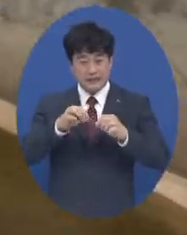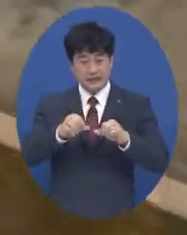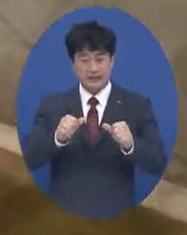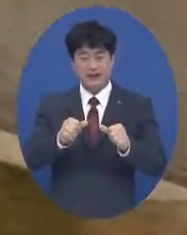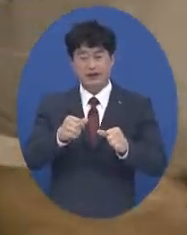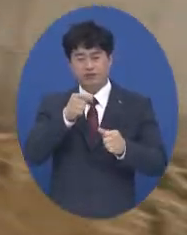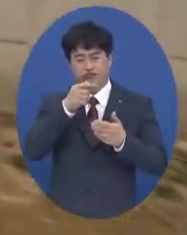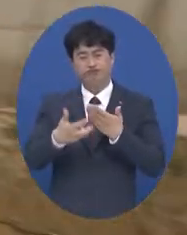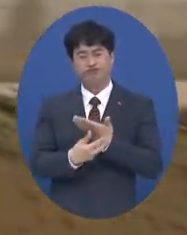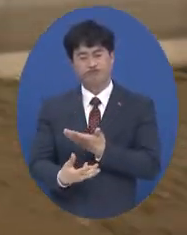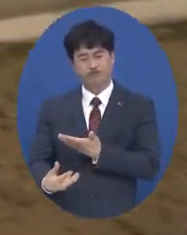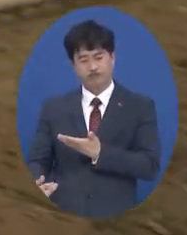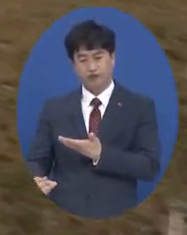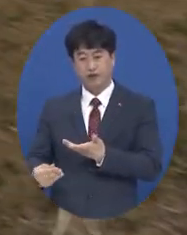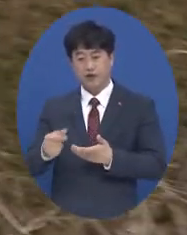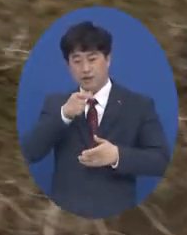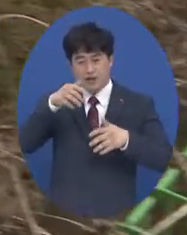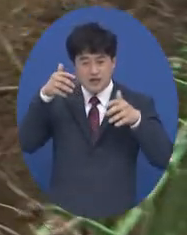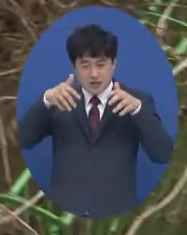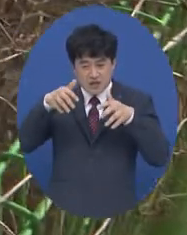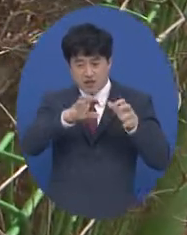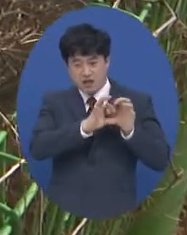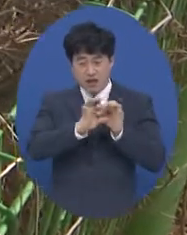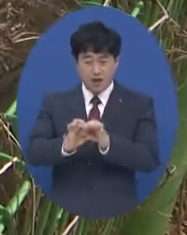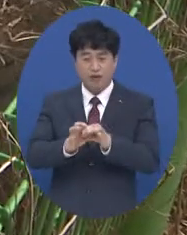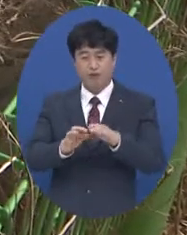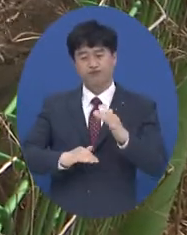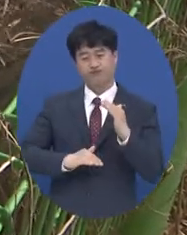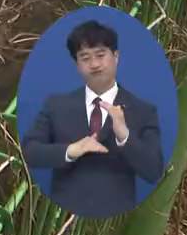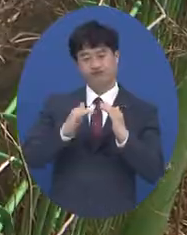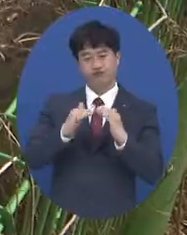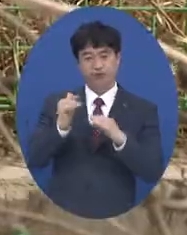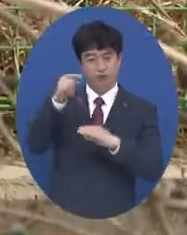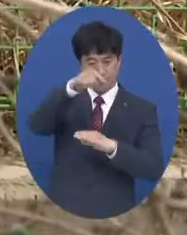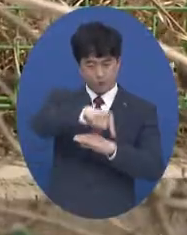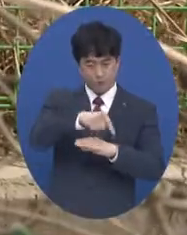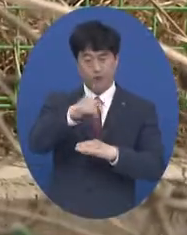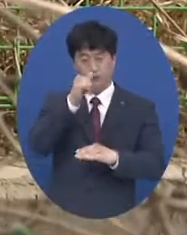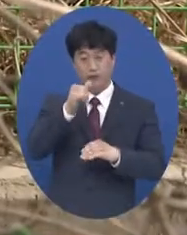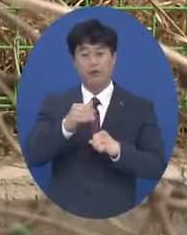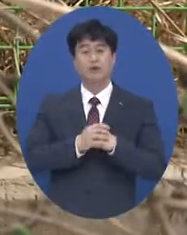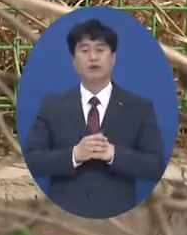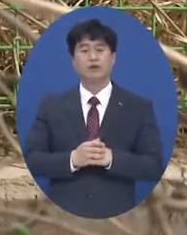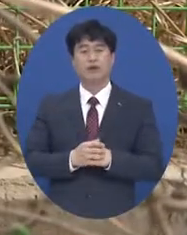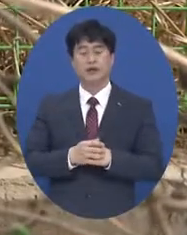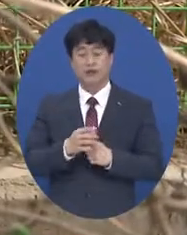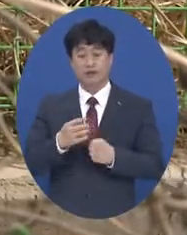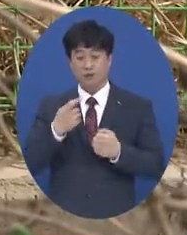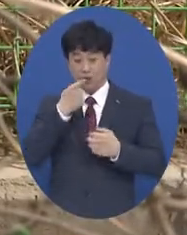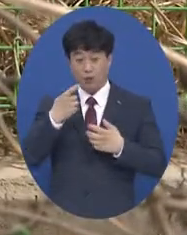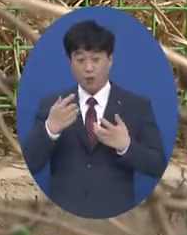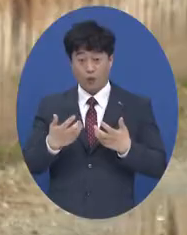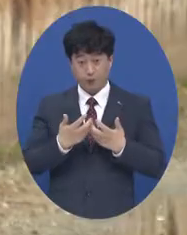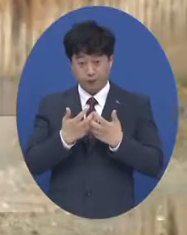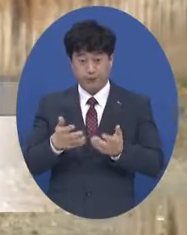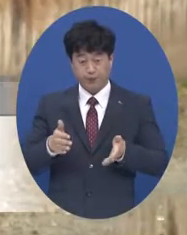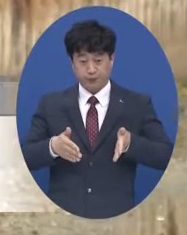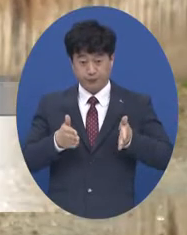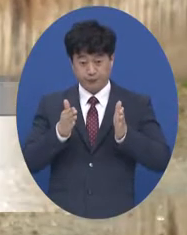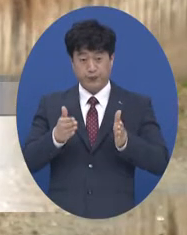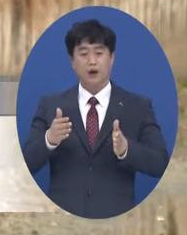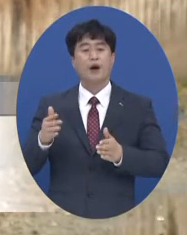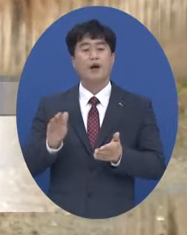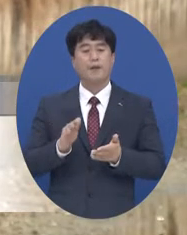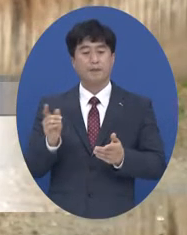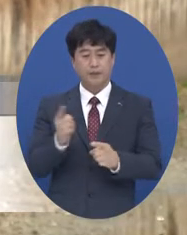소실되거나 집중호우가 발생하면 침수 매물 피해가 자주 발생해 콘크리트 구조물로 개선하는 사업 입다 어 공사를 해